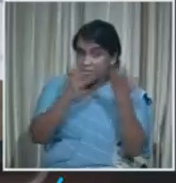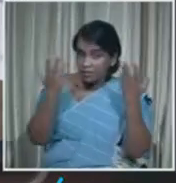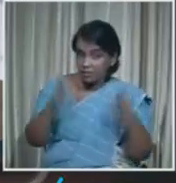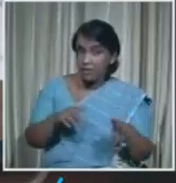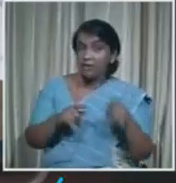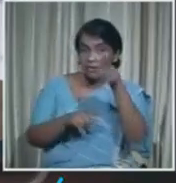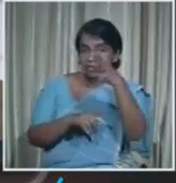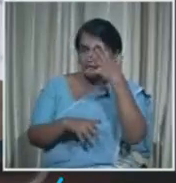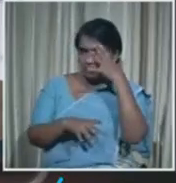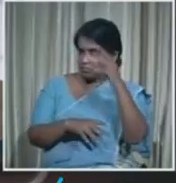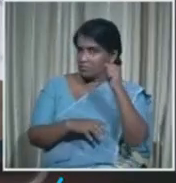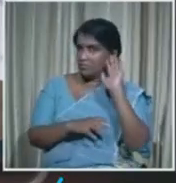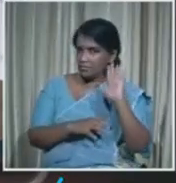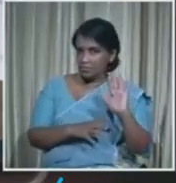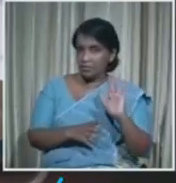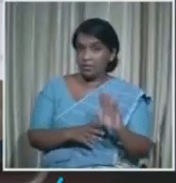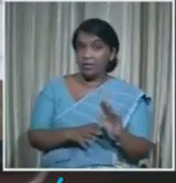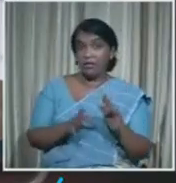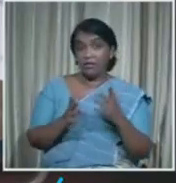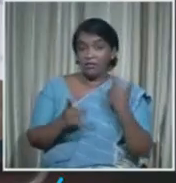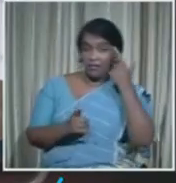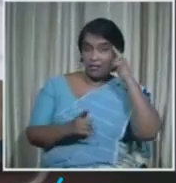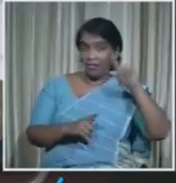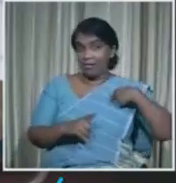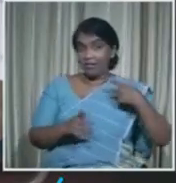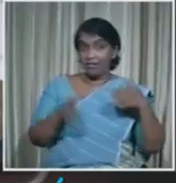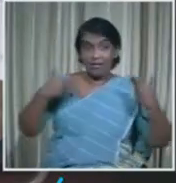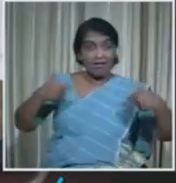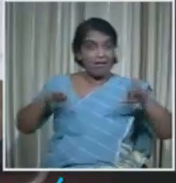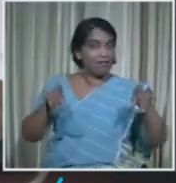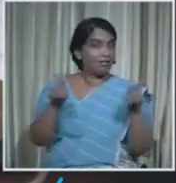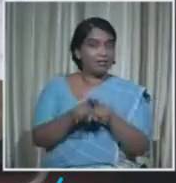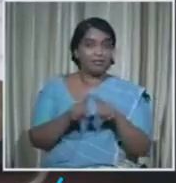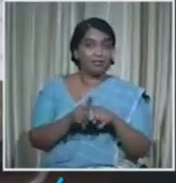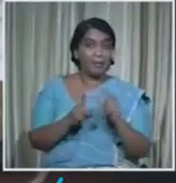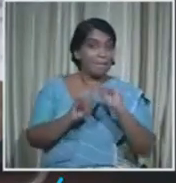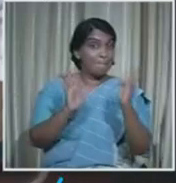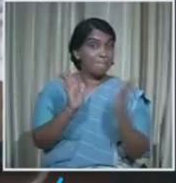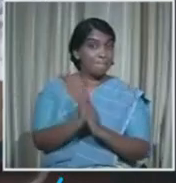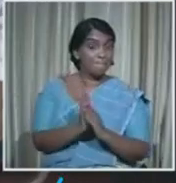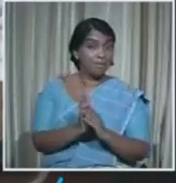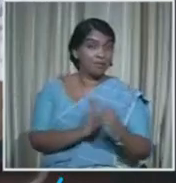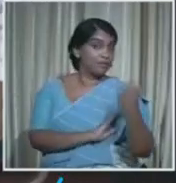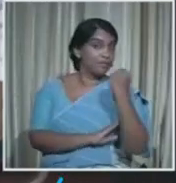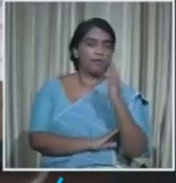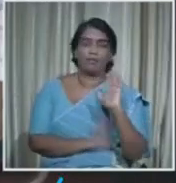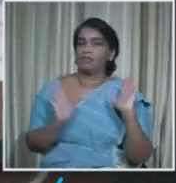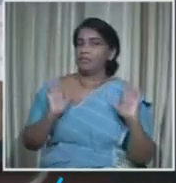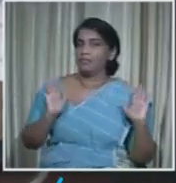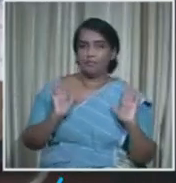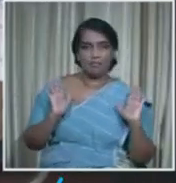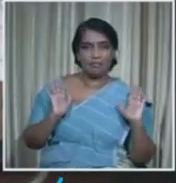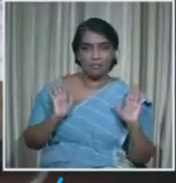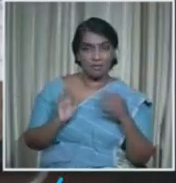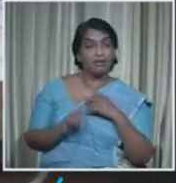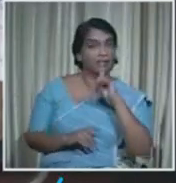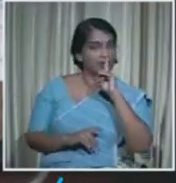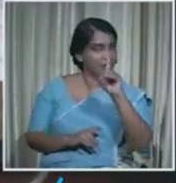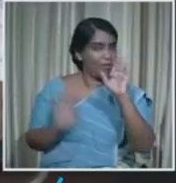මතක තියාගන්න ඕන විදියට නටන්න පුළුවන් විධායක අගමැතිවරයෙකුත් හරියන්නේ නැහැ ඒකත් මම කියන්නට